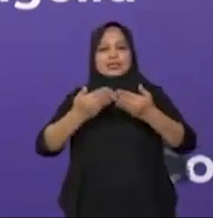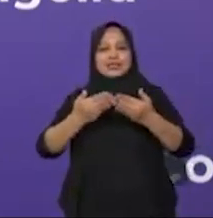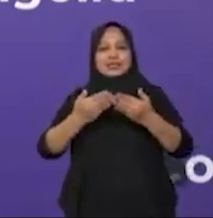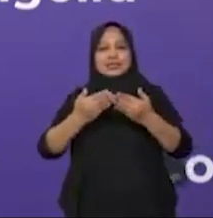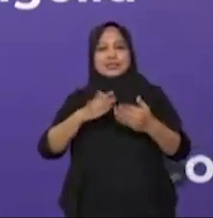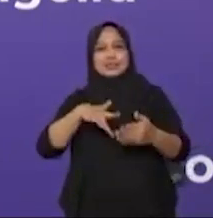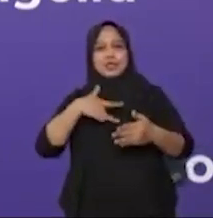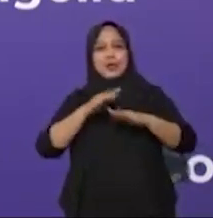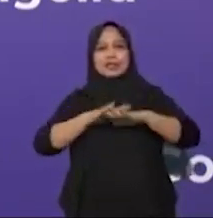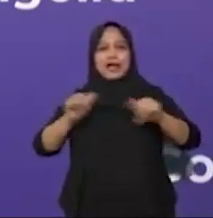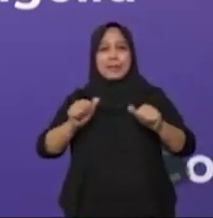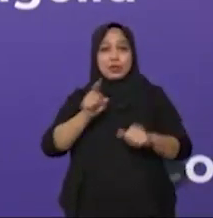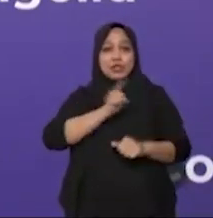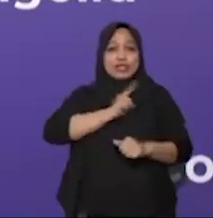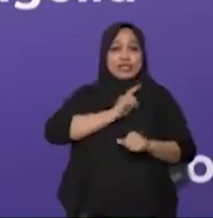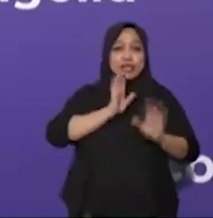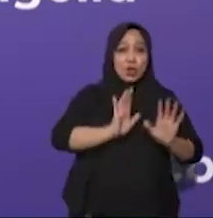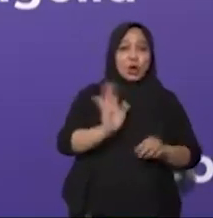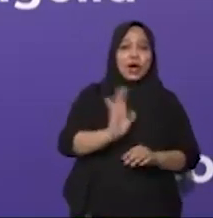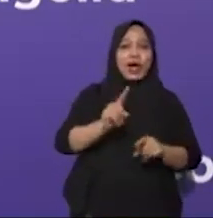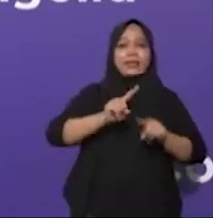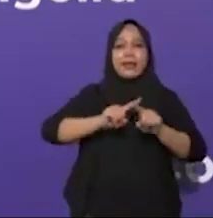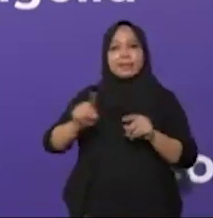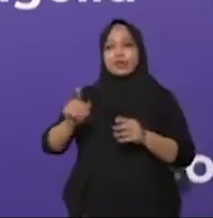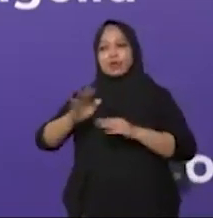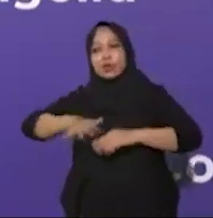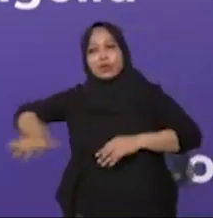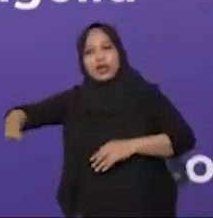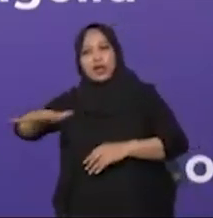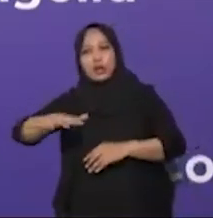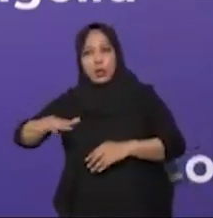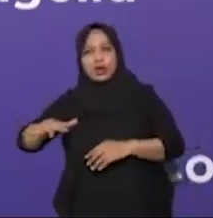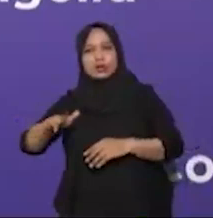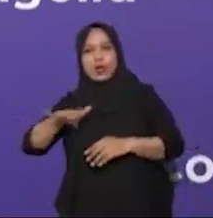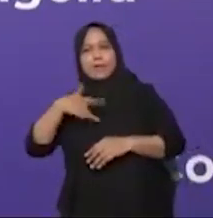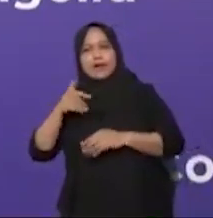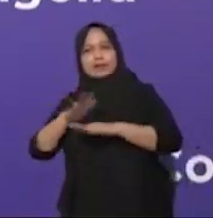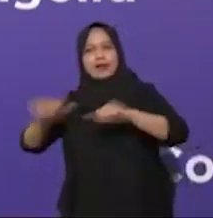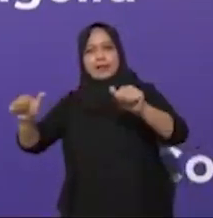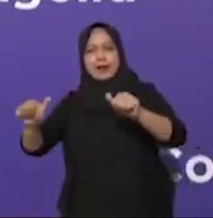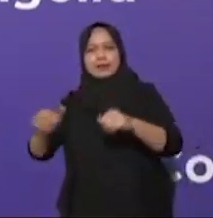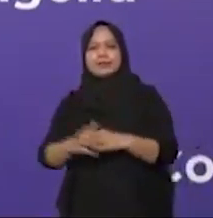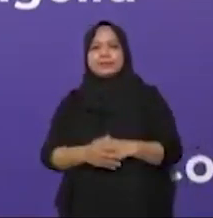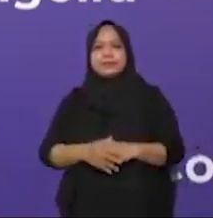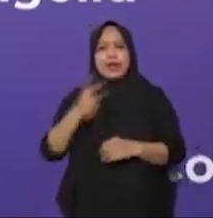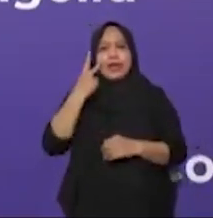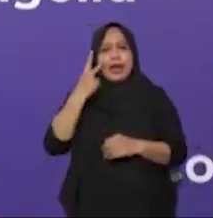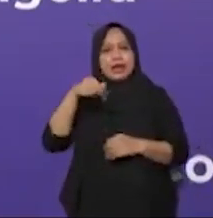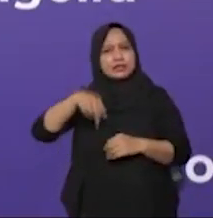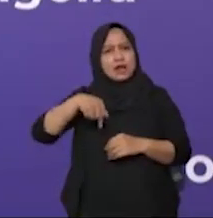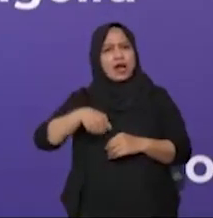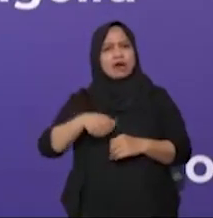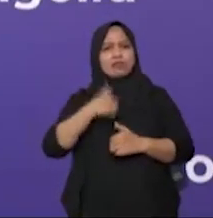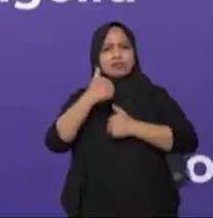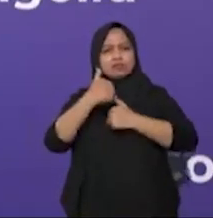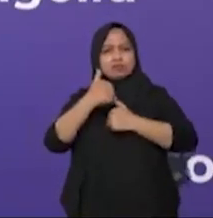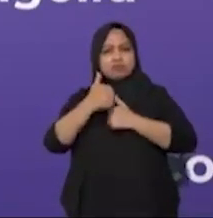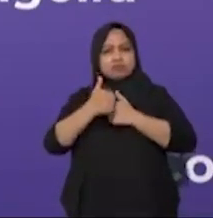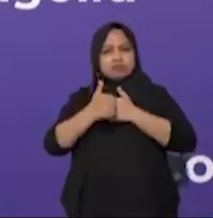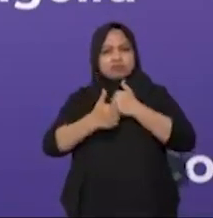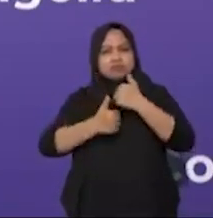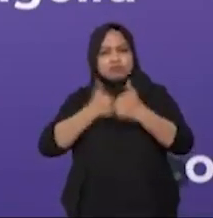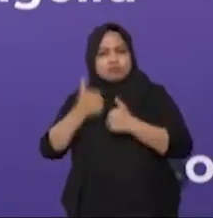dirinya tetapi juga untuk lingkungannya dan kita juga melihat bahwa dengan aktivitas masyarakat yang sekarang ini mulai